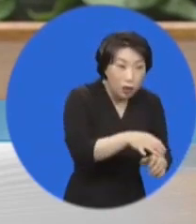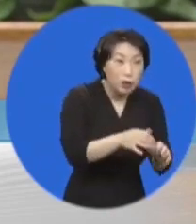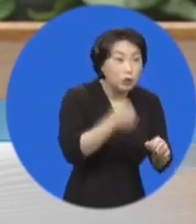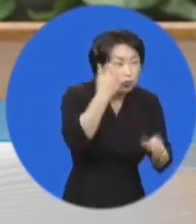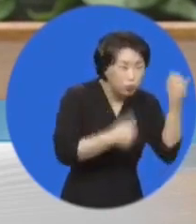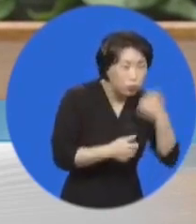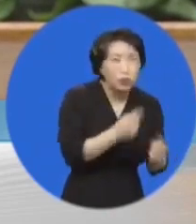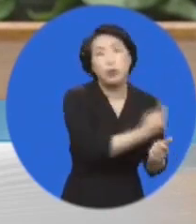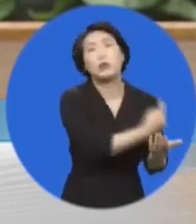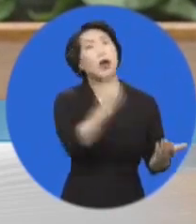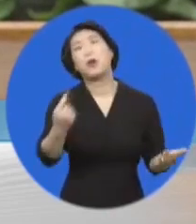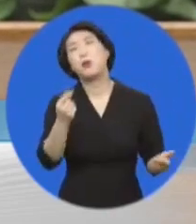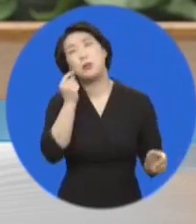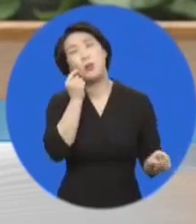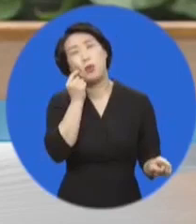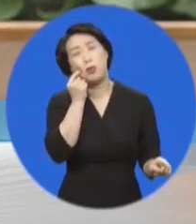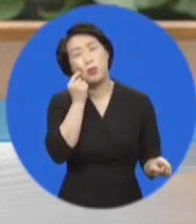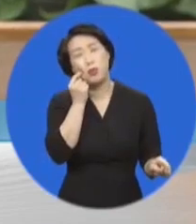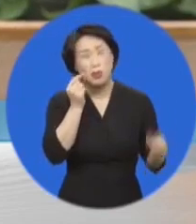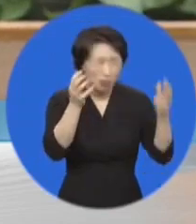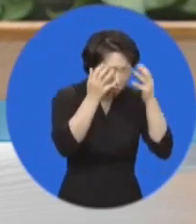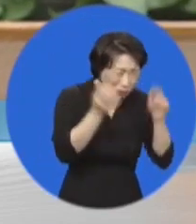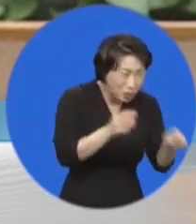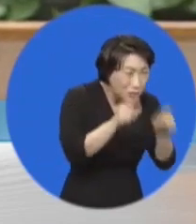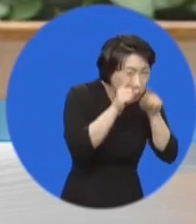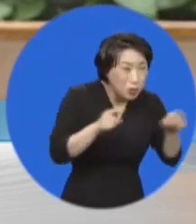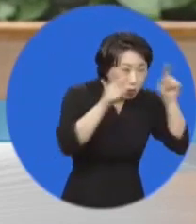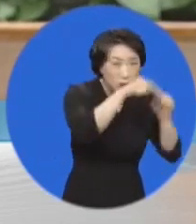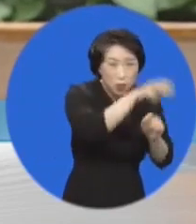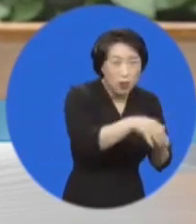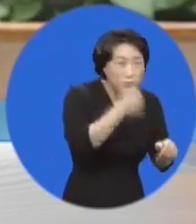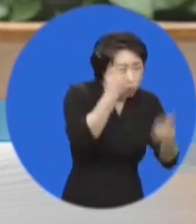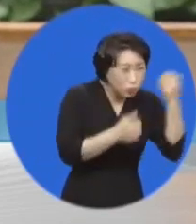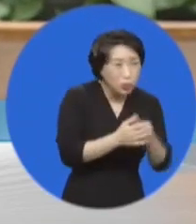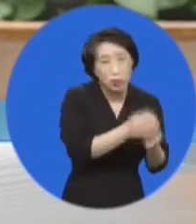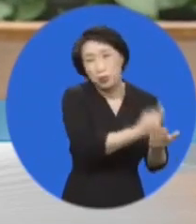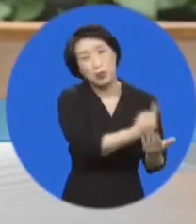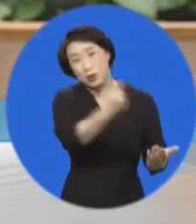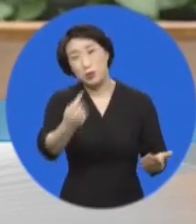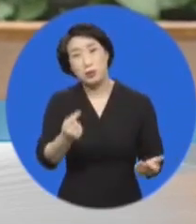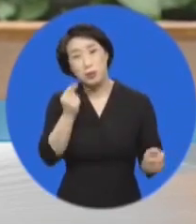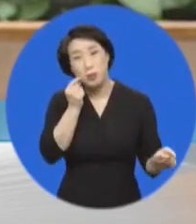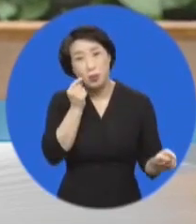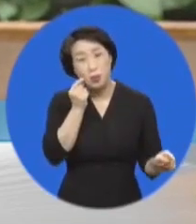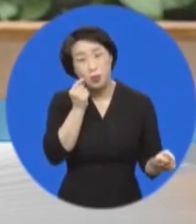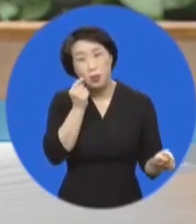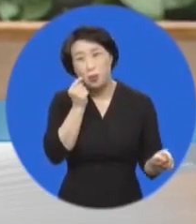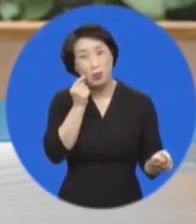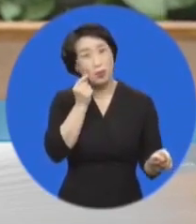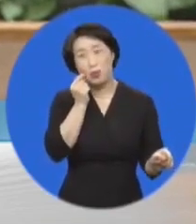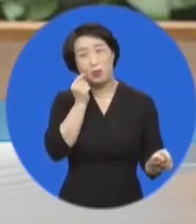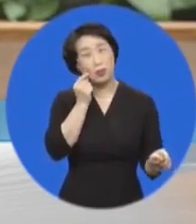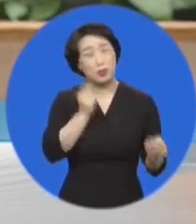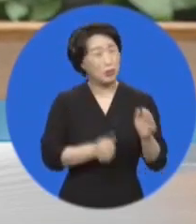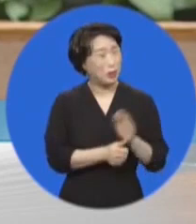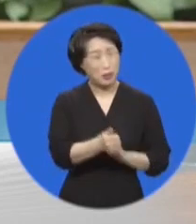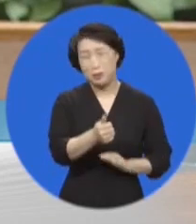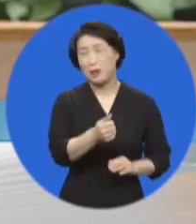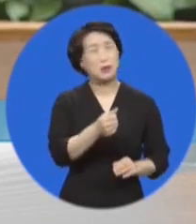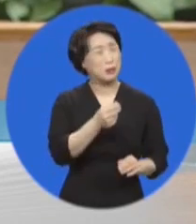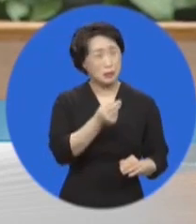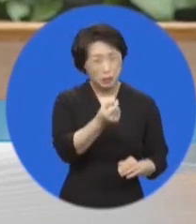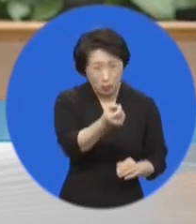한 사람도, 고통스러운 지옥에서 단 한 사람도 나올